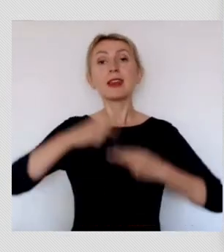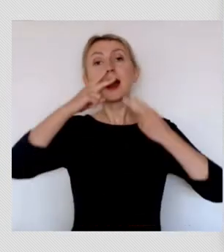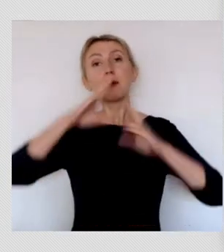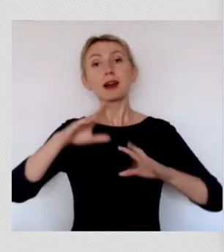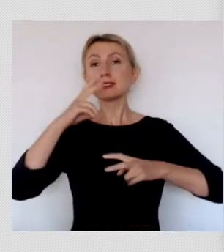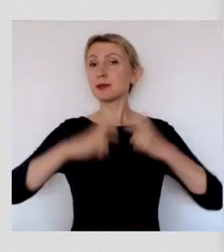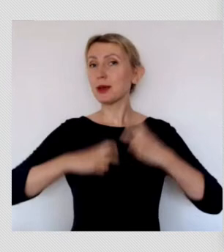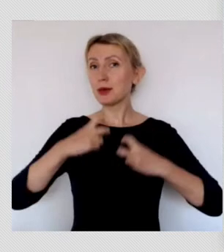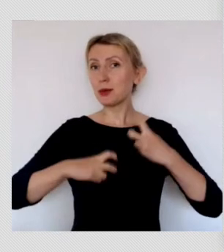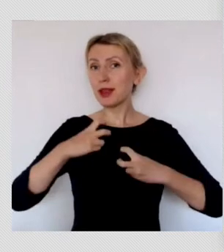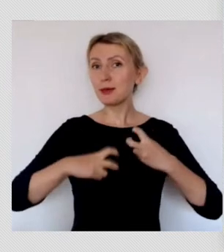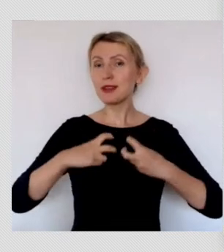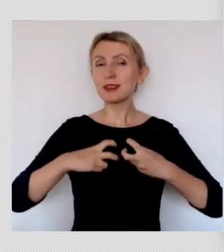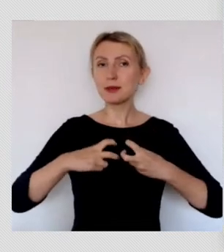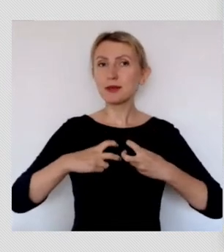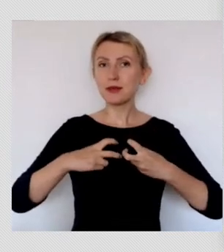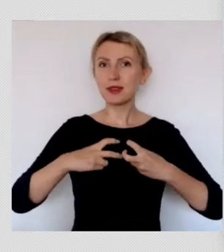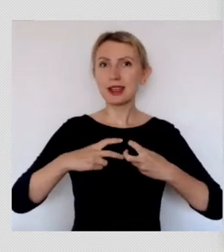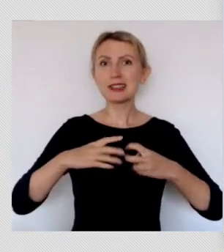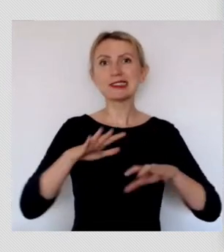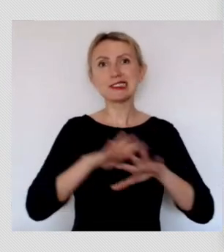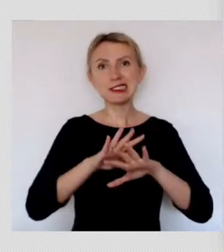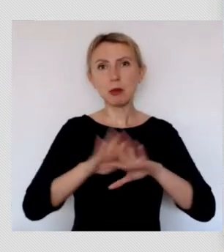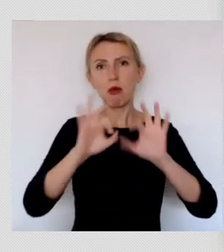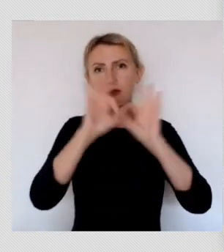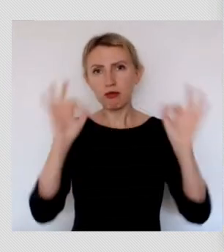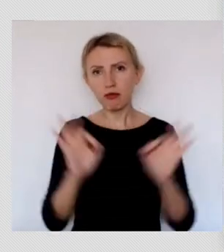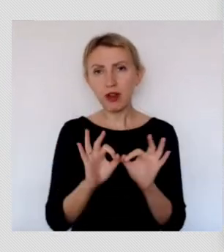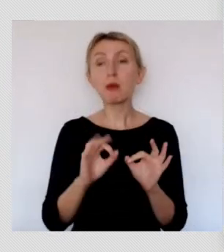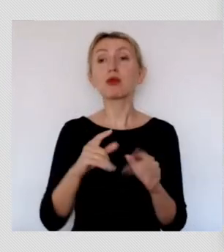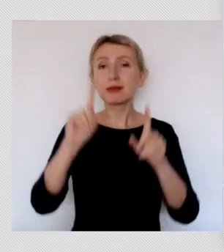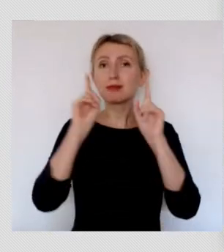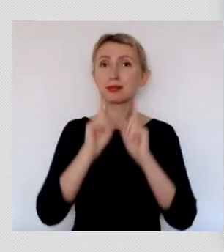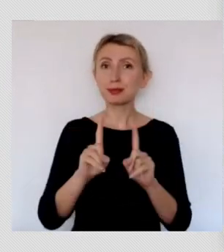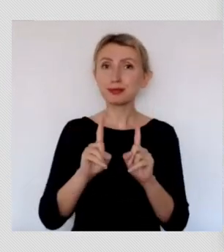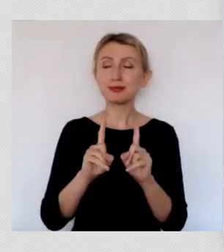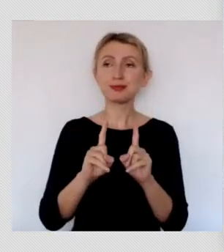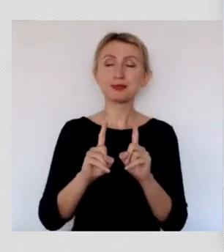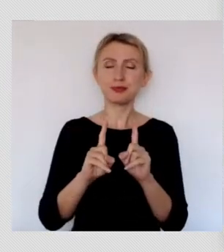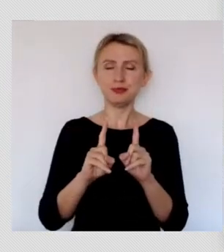problemy systemowe, dlatego że faktycznie